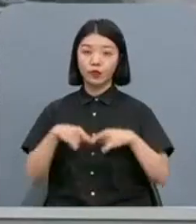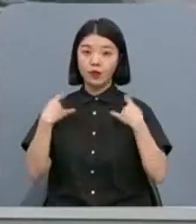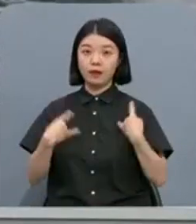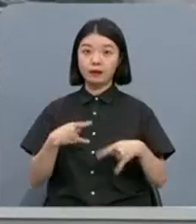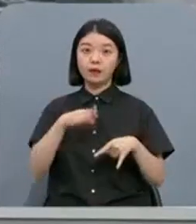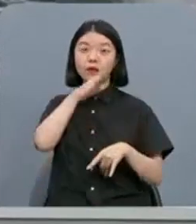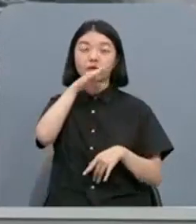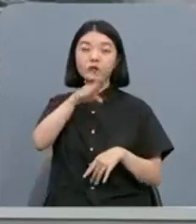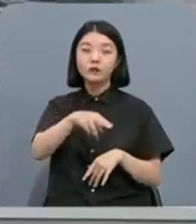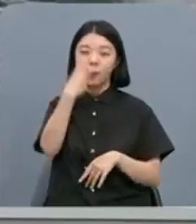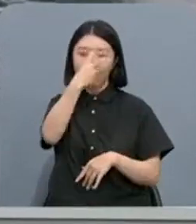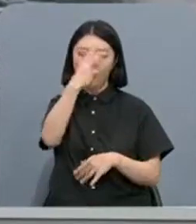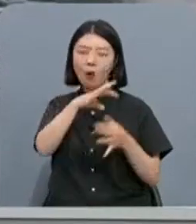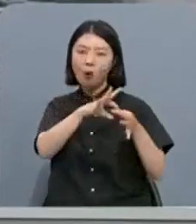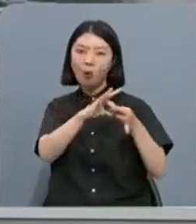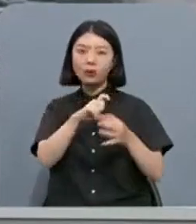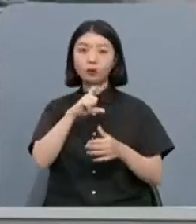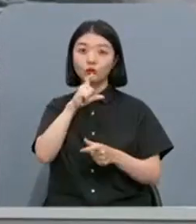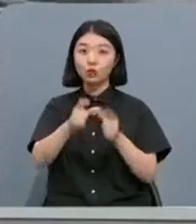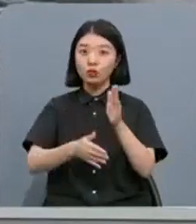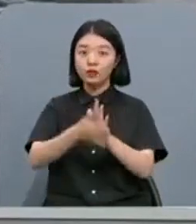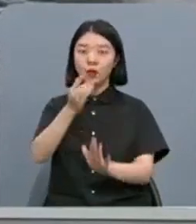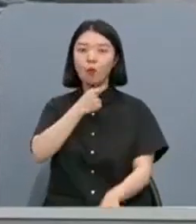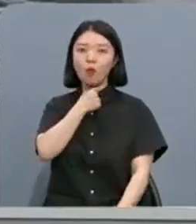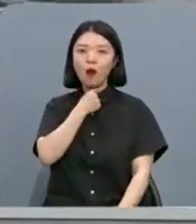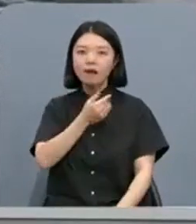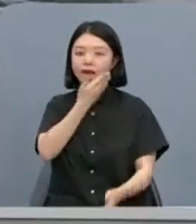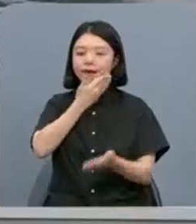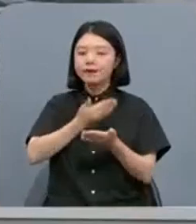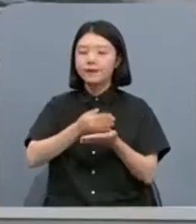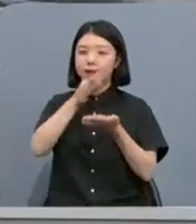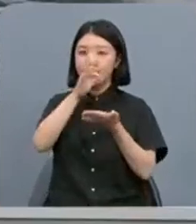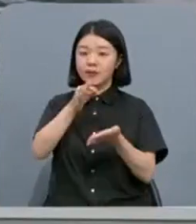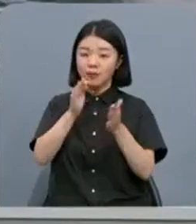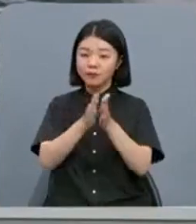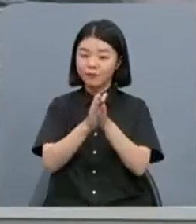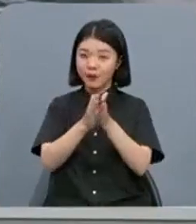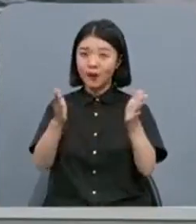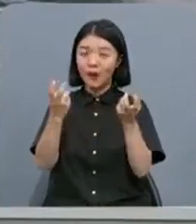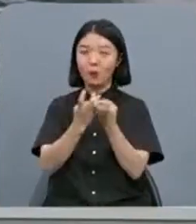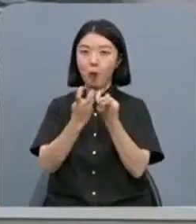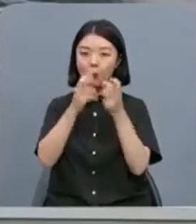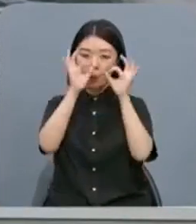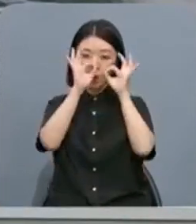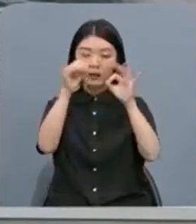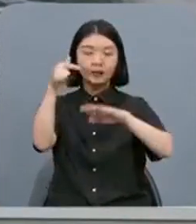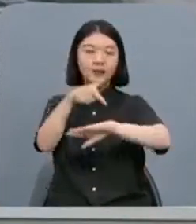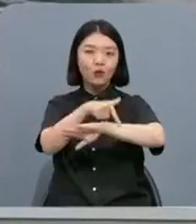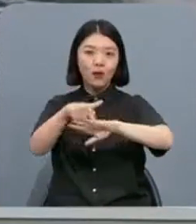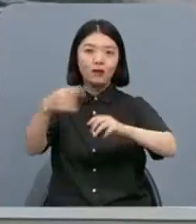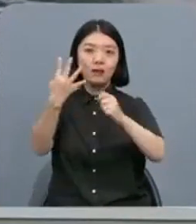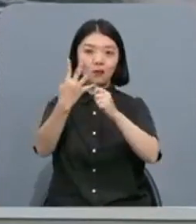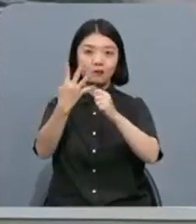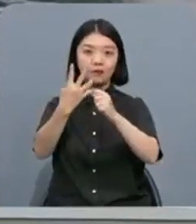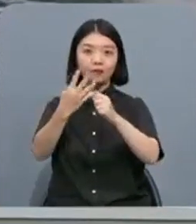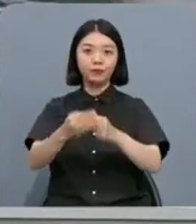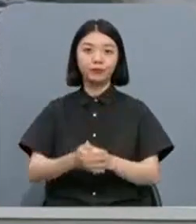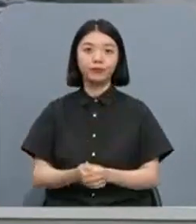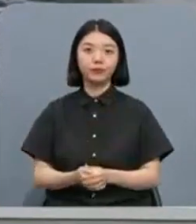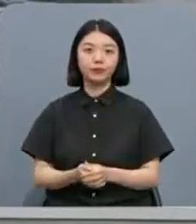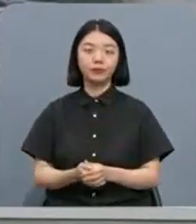프랑스 현지 취재를 통해 15분 도시가 지향하는 핵심 가치와 시련 요소를 살펴보는 기획 4번째